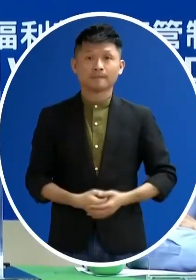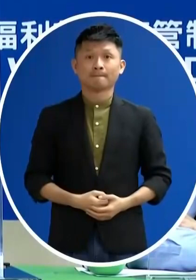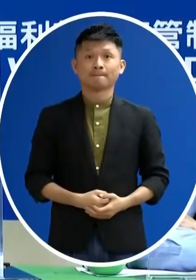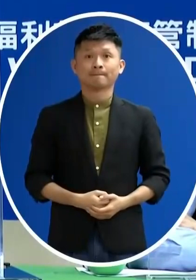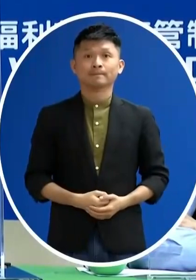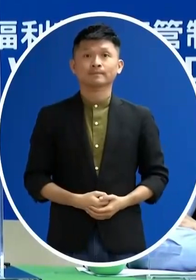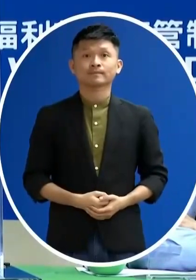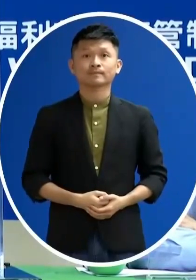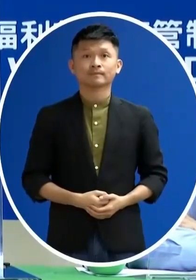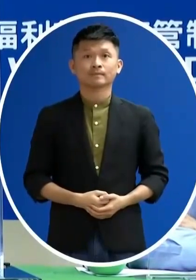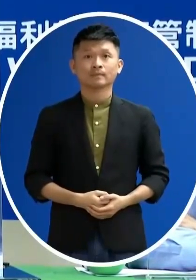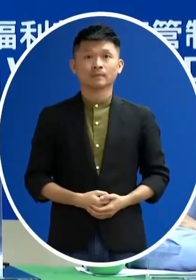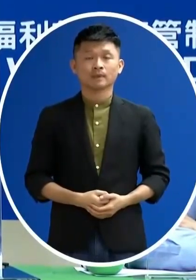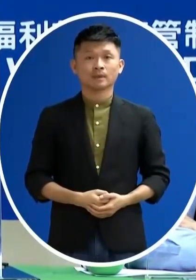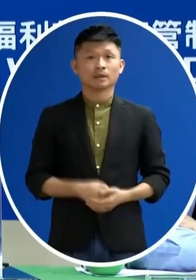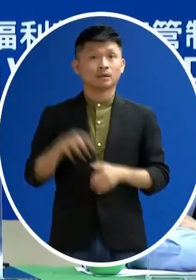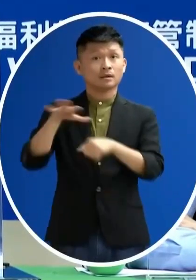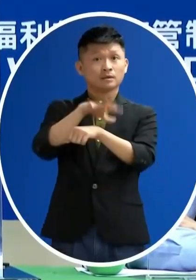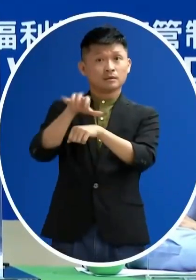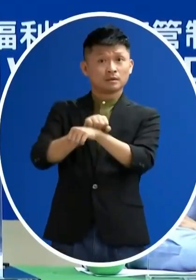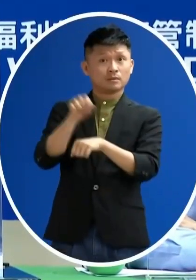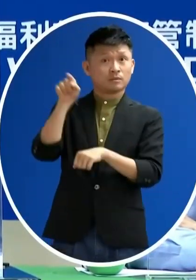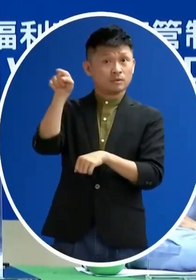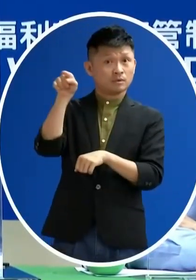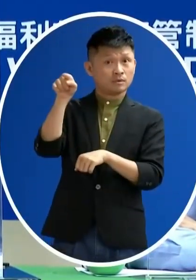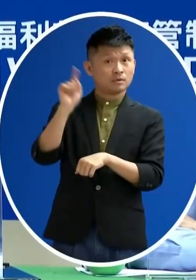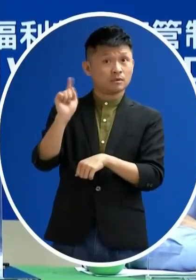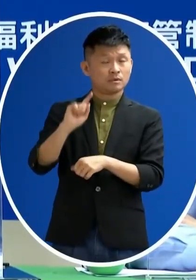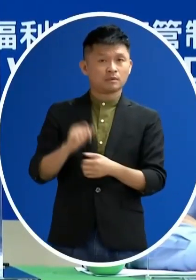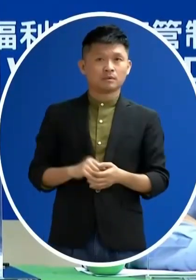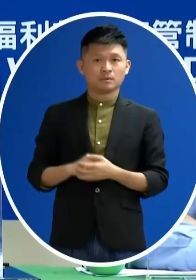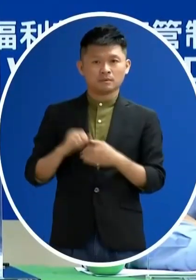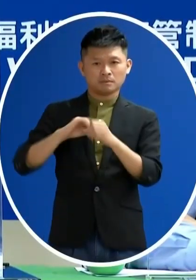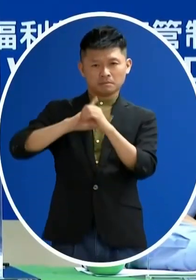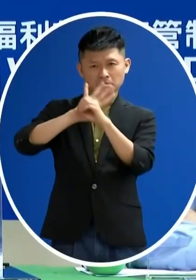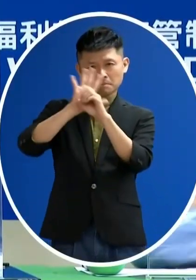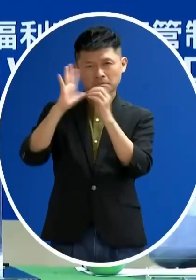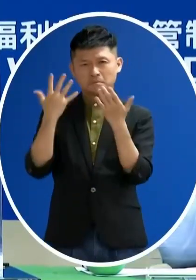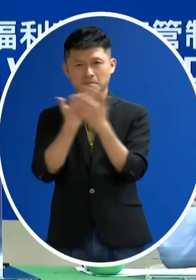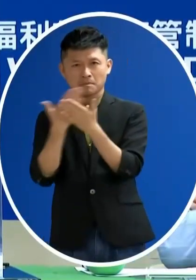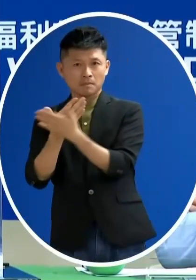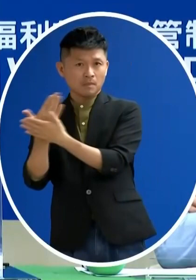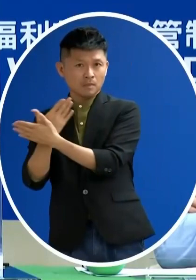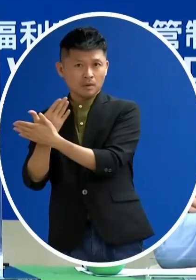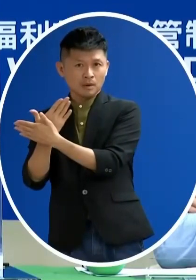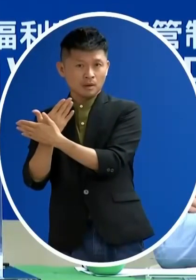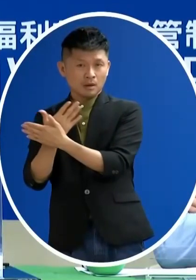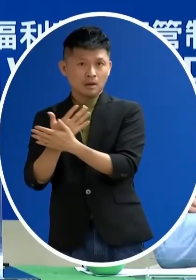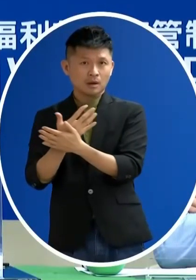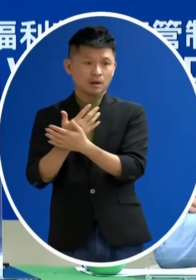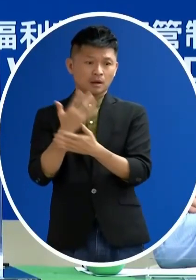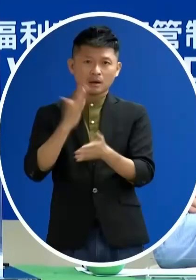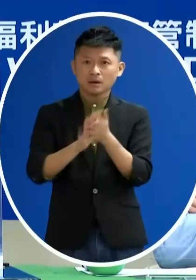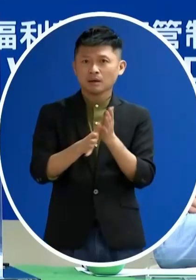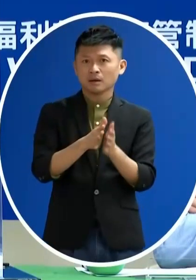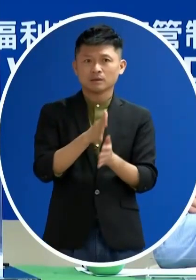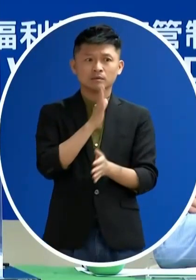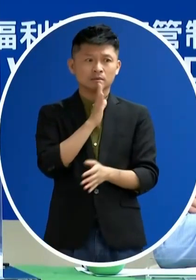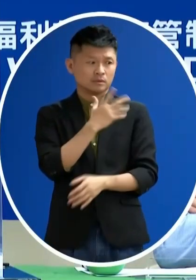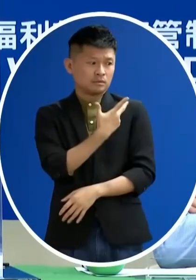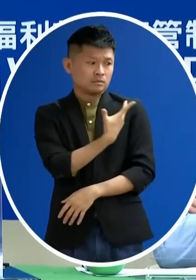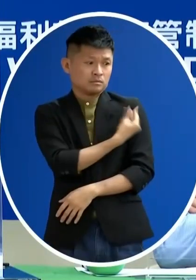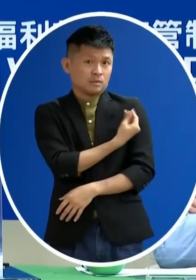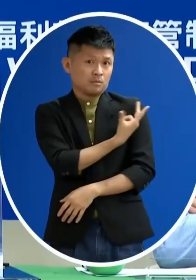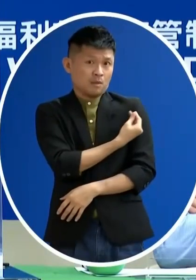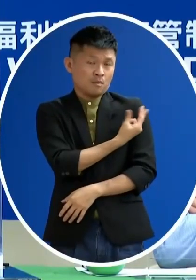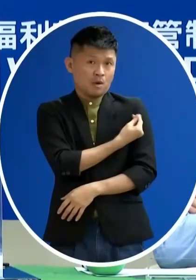刚才讲说新加坡那个是因为变异株的关系而缩短，还是因为打疫苗的，是有打疫苗的缩